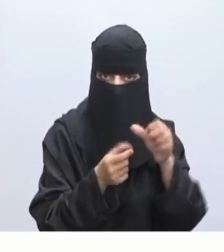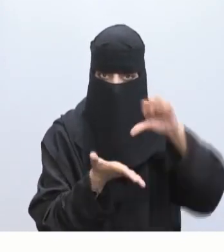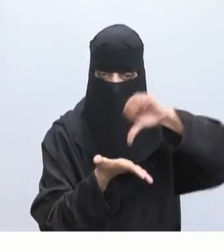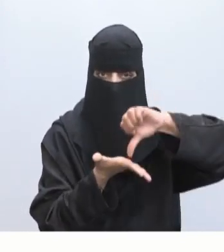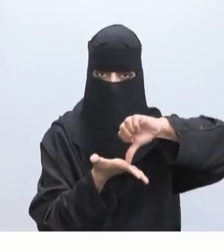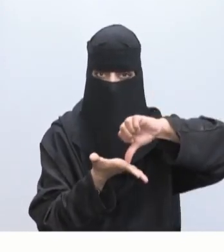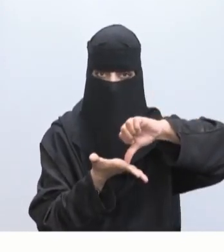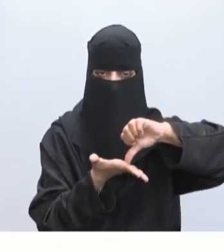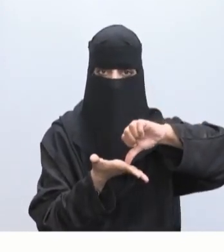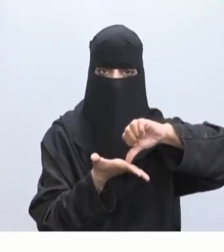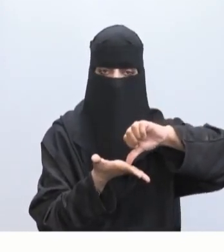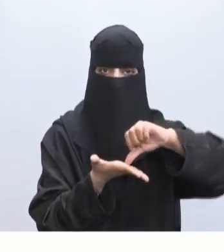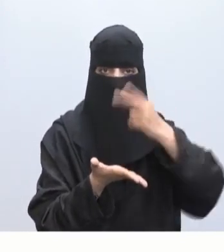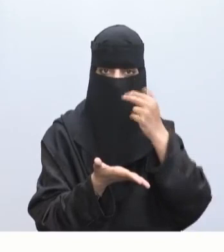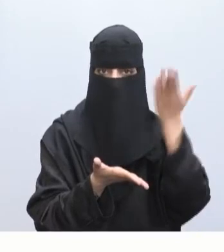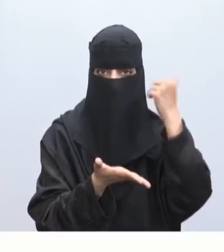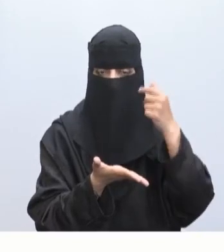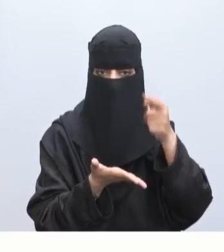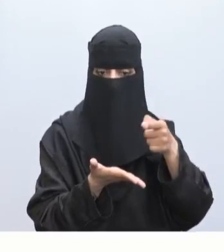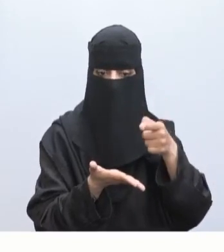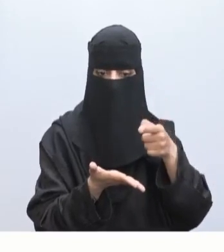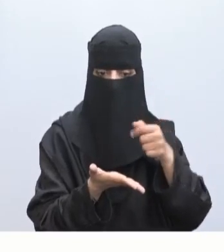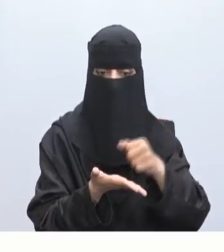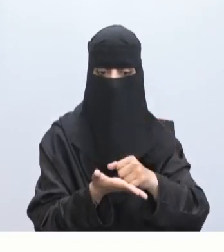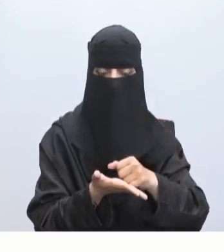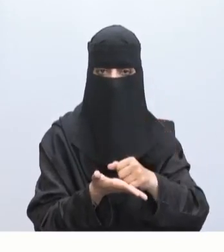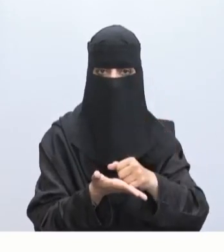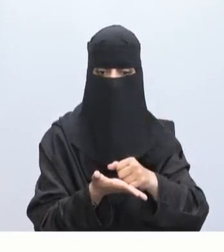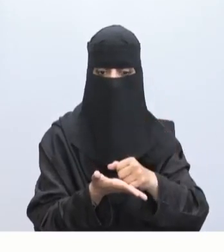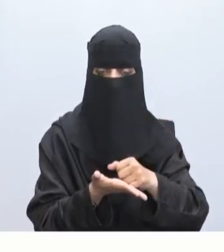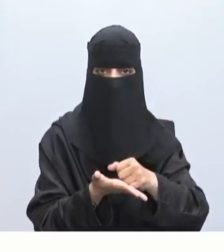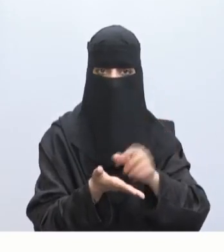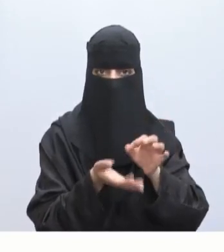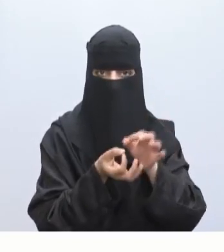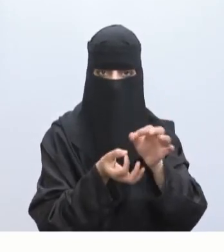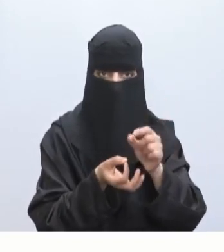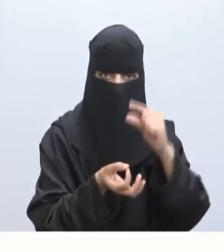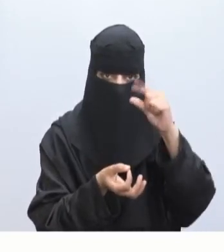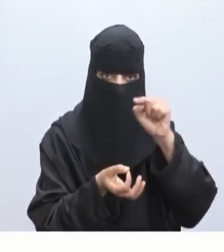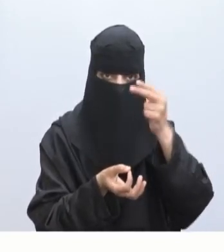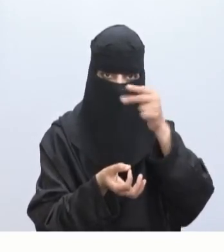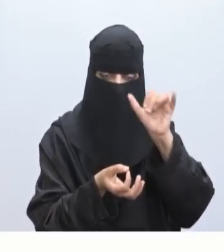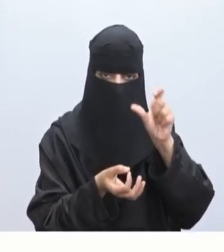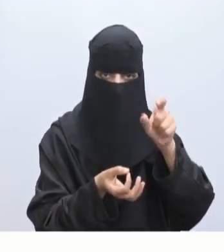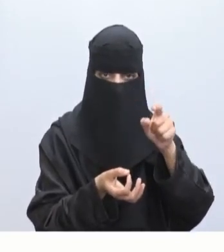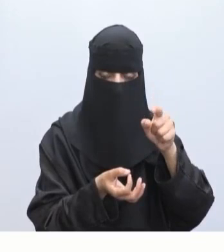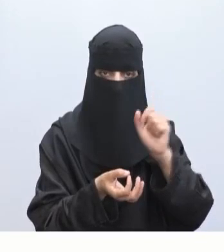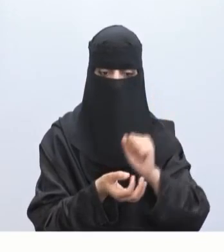الدرعيه في عهد او في فتره الدوله